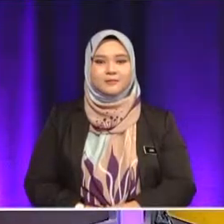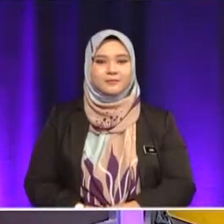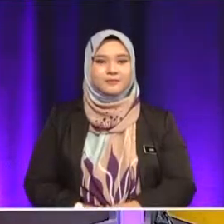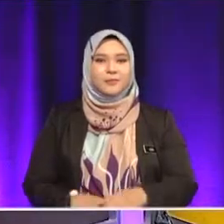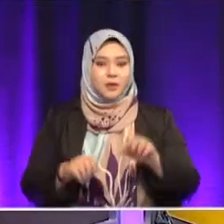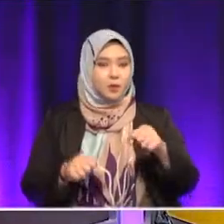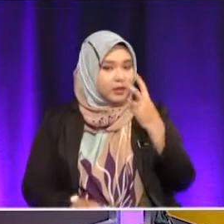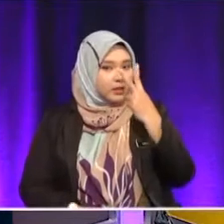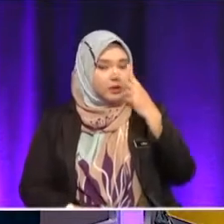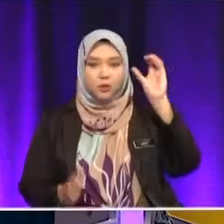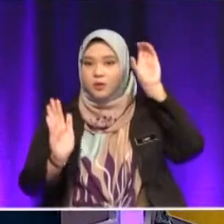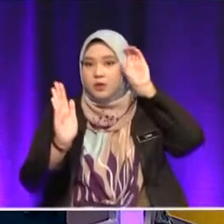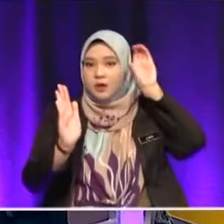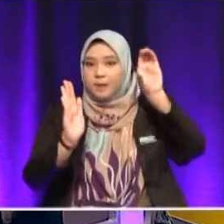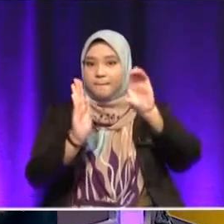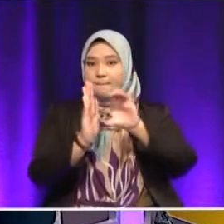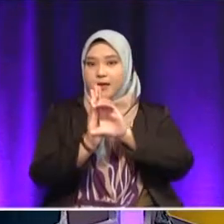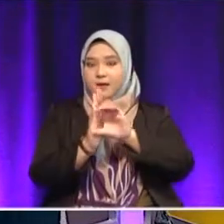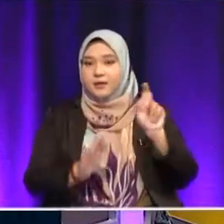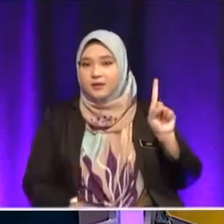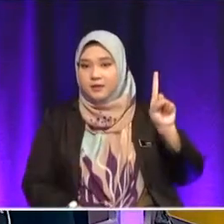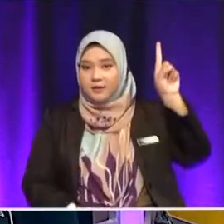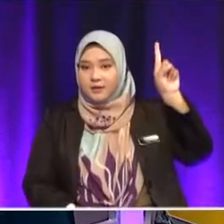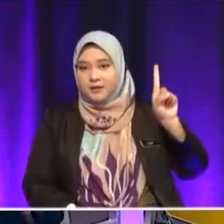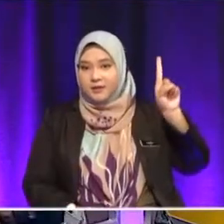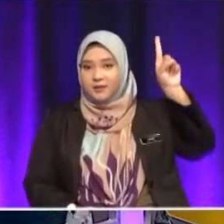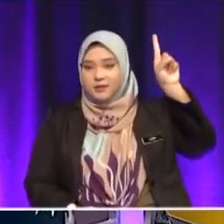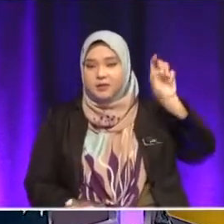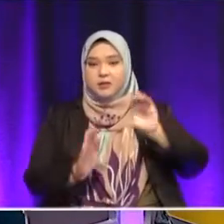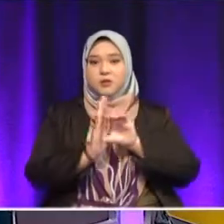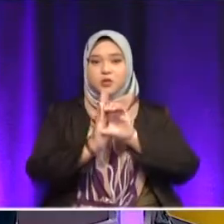yang dipamerkan di galeri atau lembaga